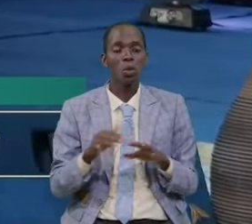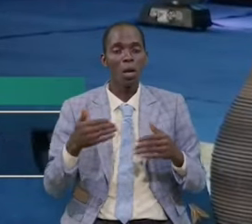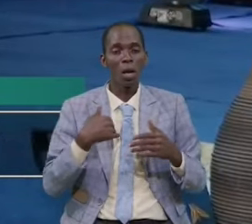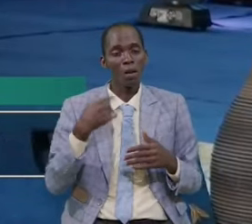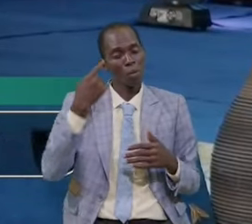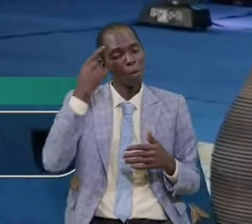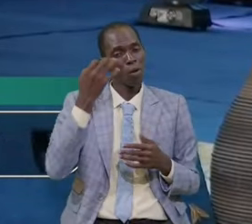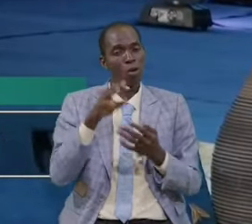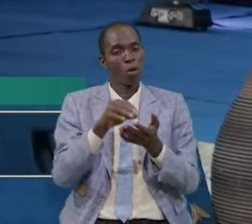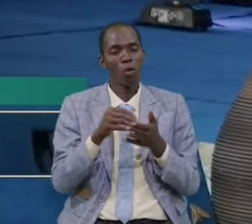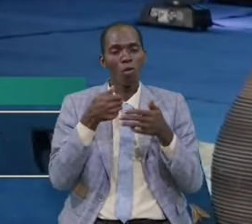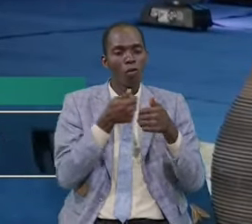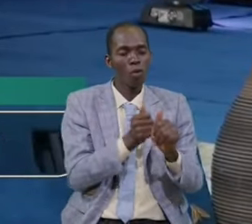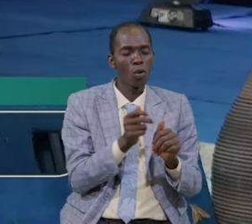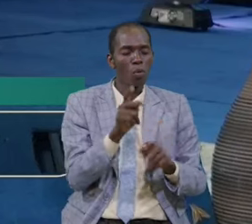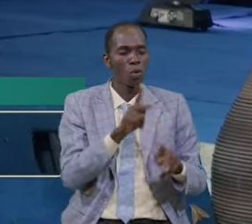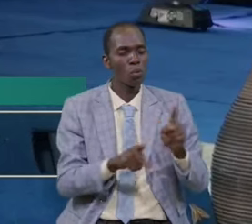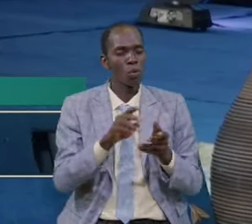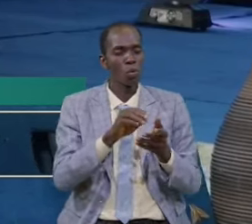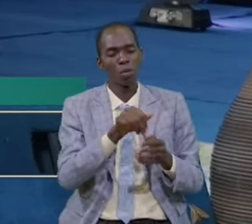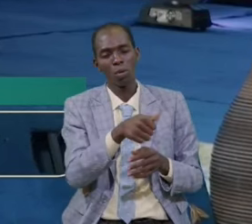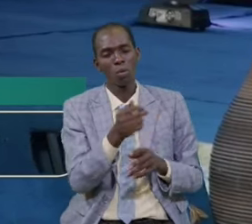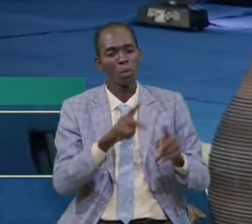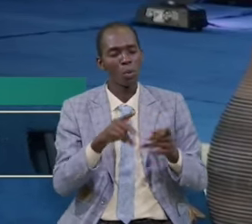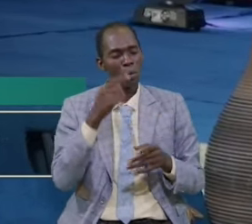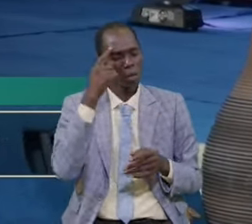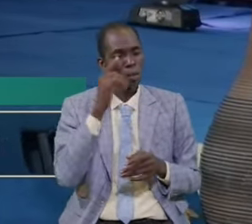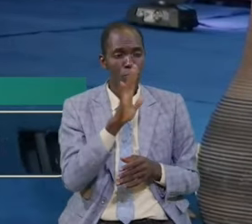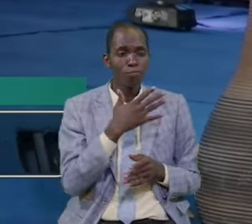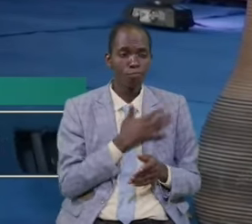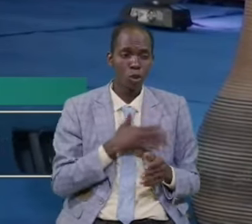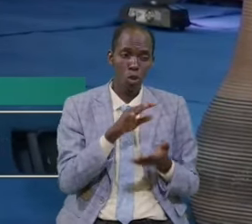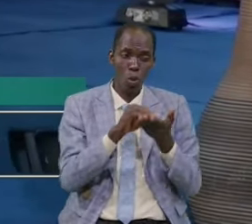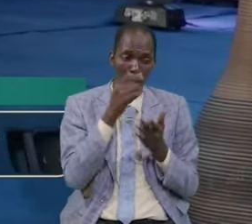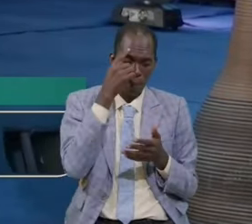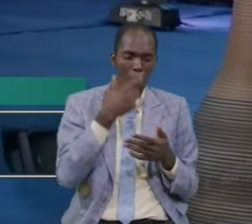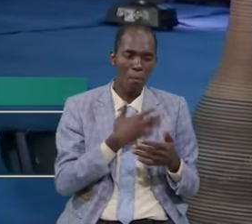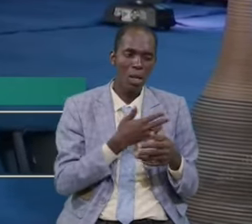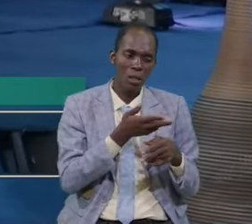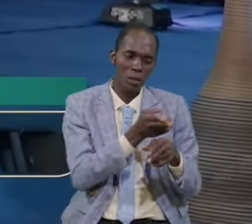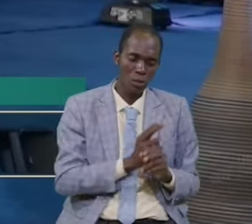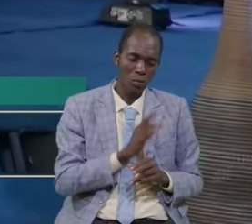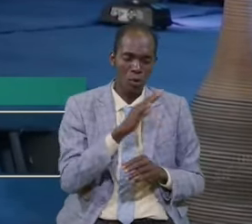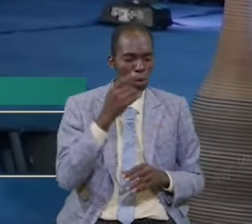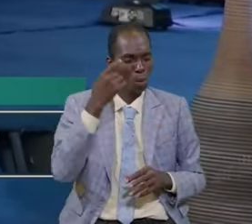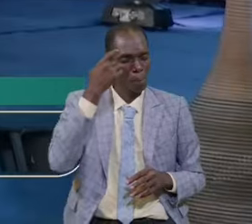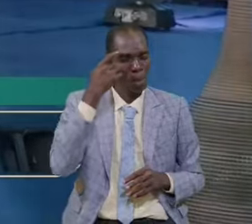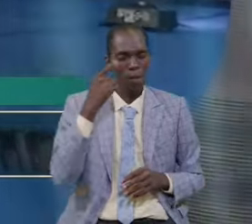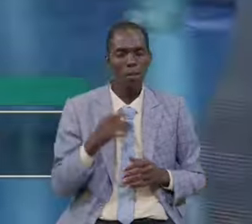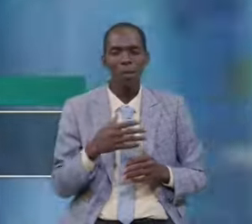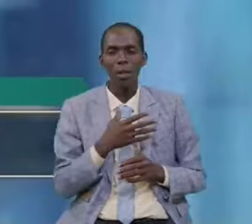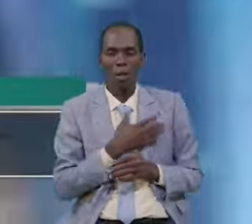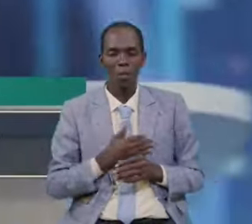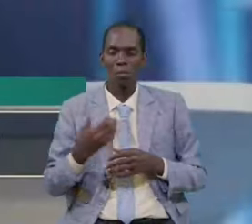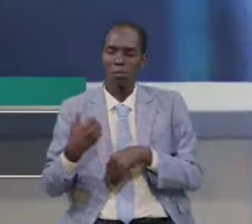Oh, est-ce que tu peux me passer ta pensée là-bas? Ah, tu ne peux pas utiliser la pensée d'autre pour progresser.